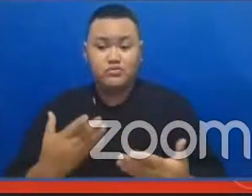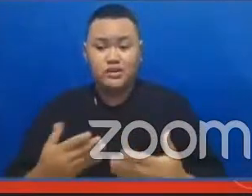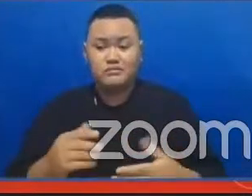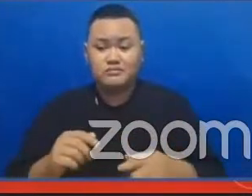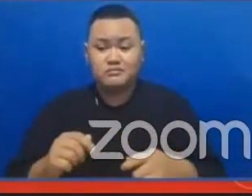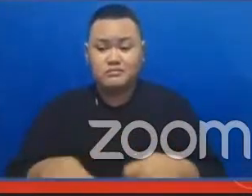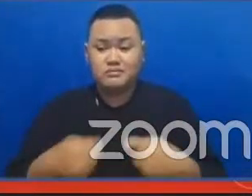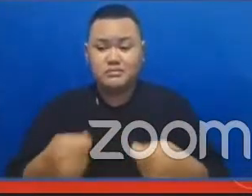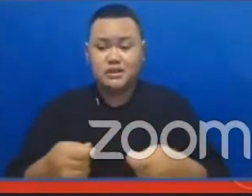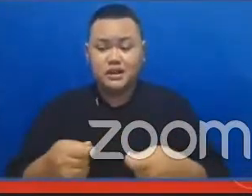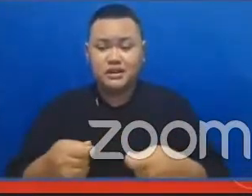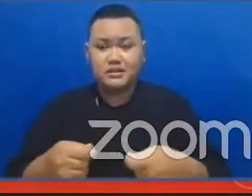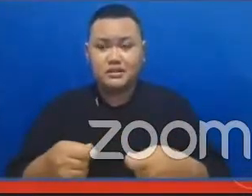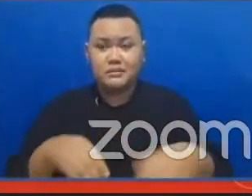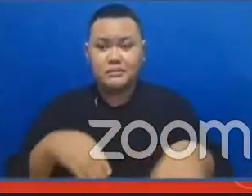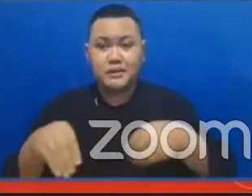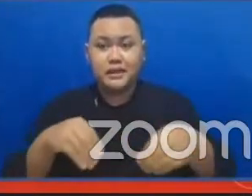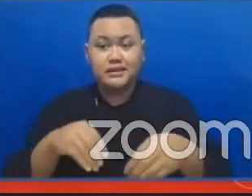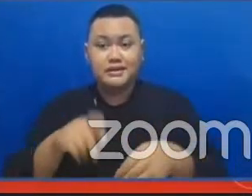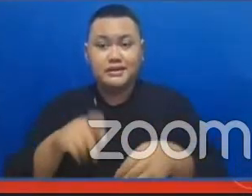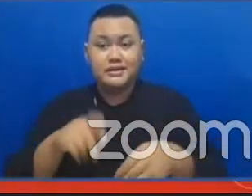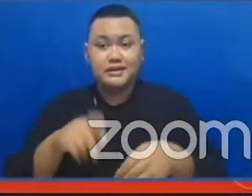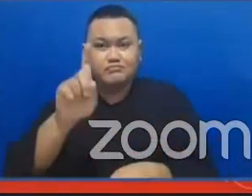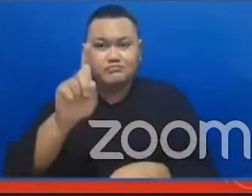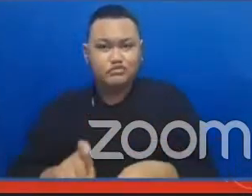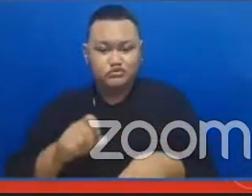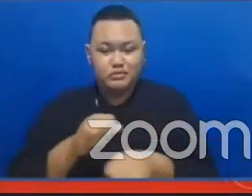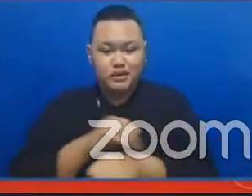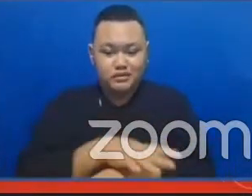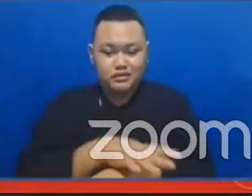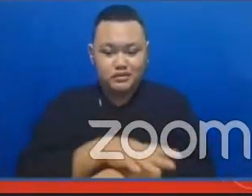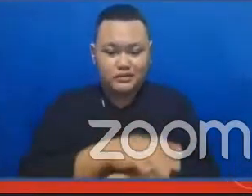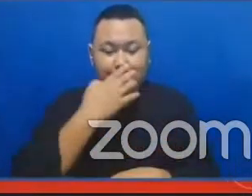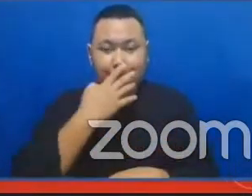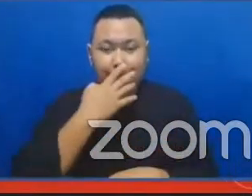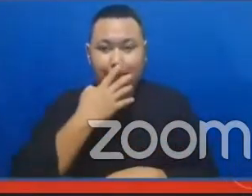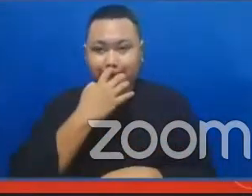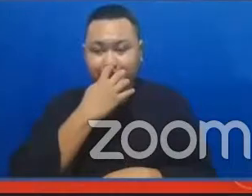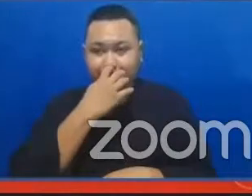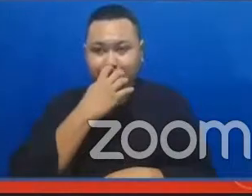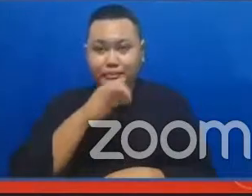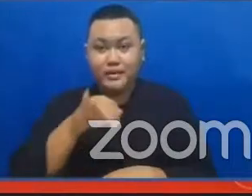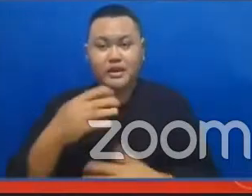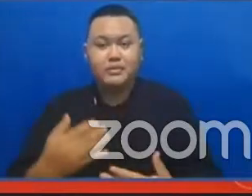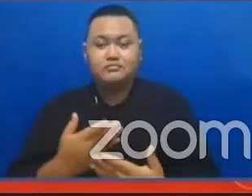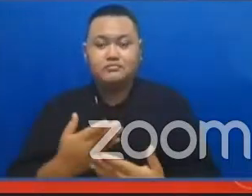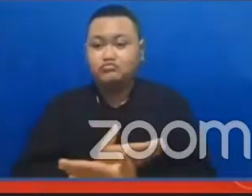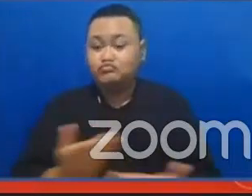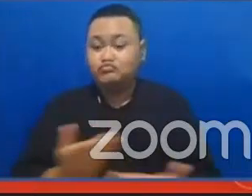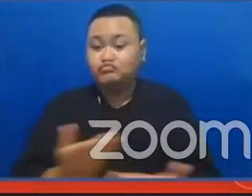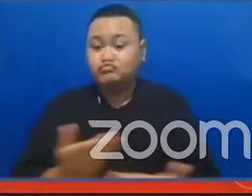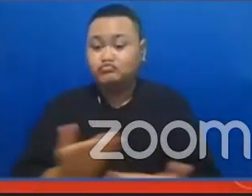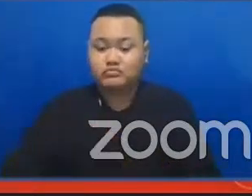betul-betul memerlukan praktikum. Nah, maka dari itu kepada rekan-rekan guru yang mungkin hadir di